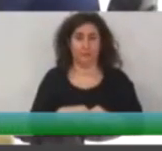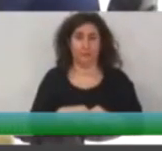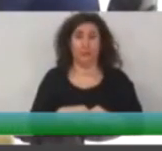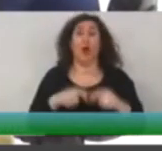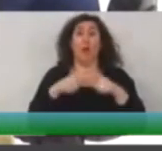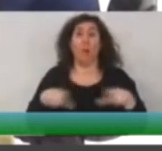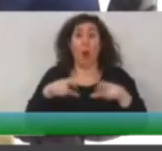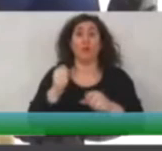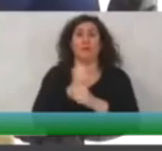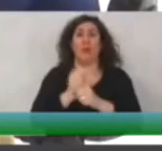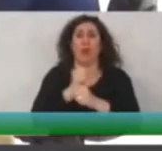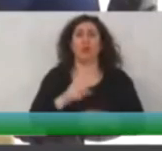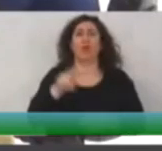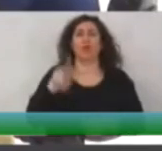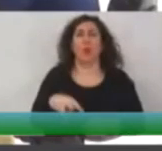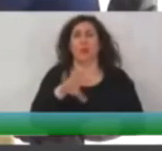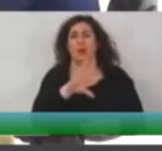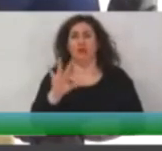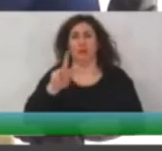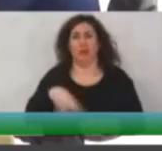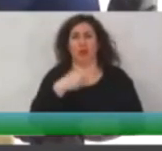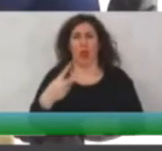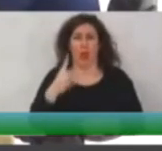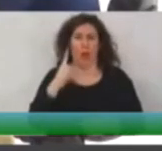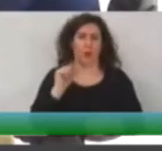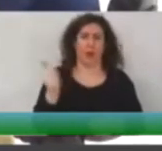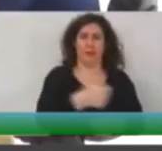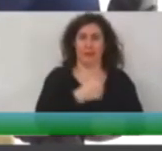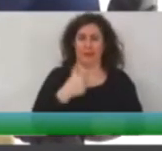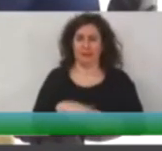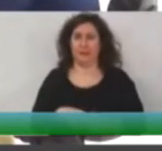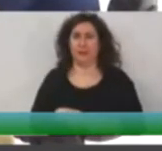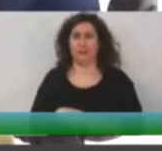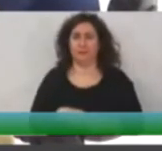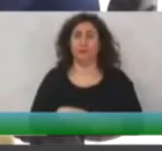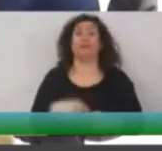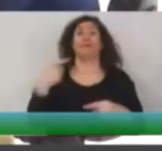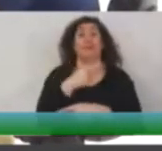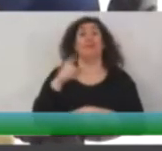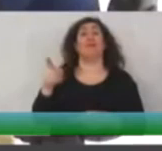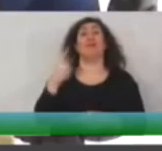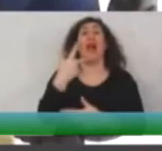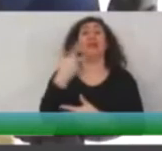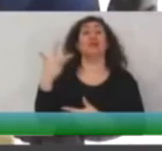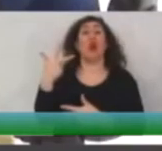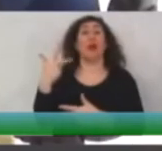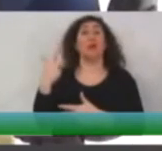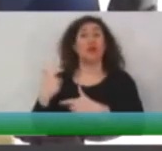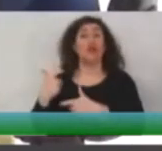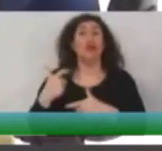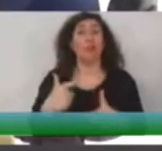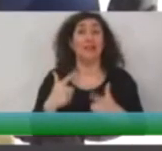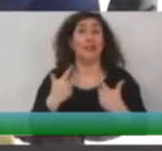Bonus Piemonte 2.500 euro. Per la ristorazione senza